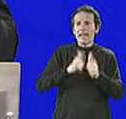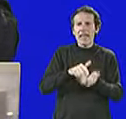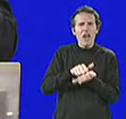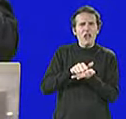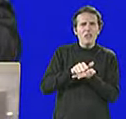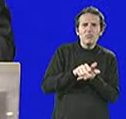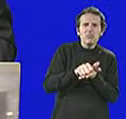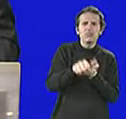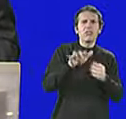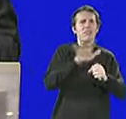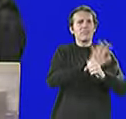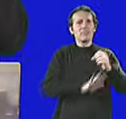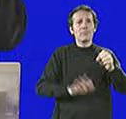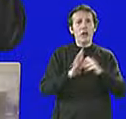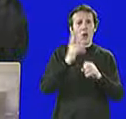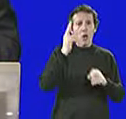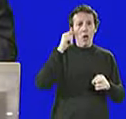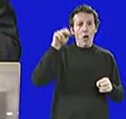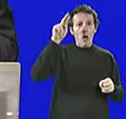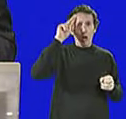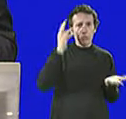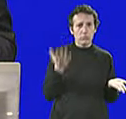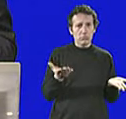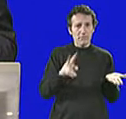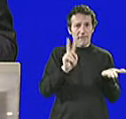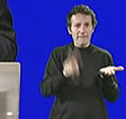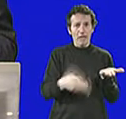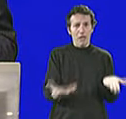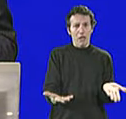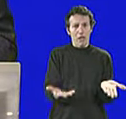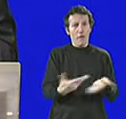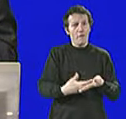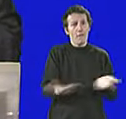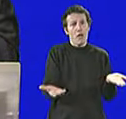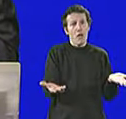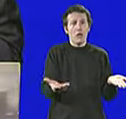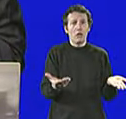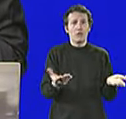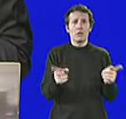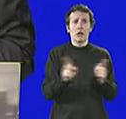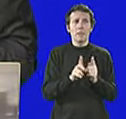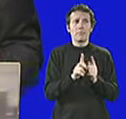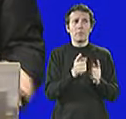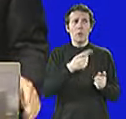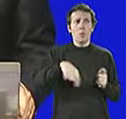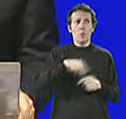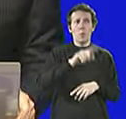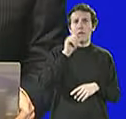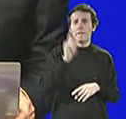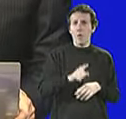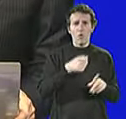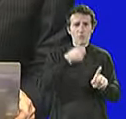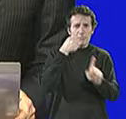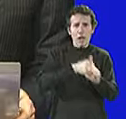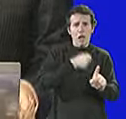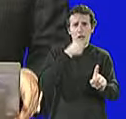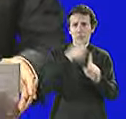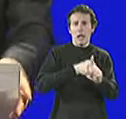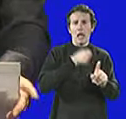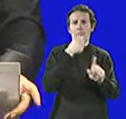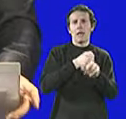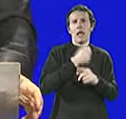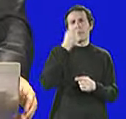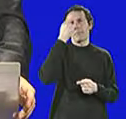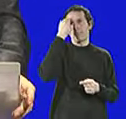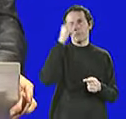continent européen. Est-ce que, franchement, on ne doit pas se battre pour